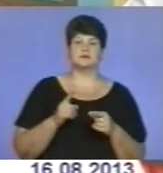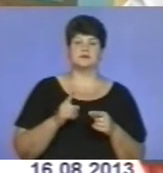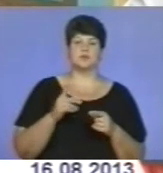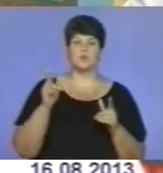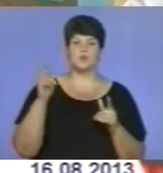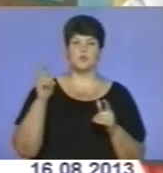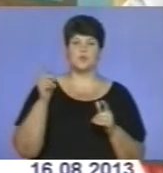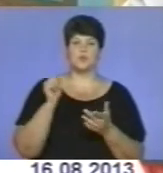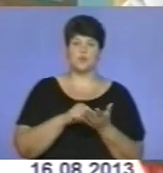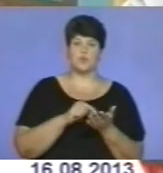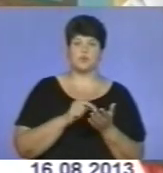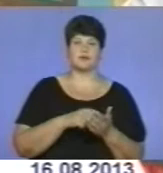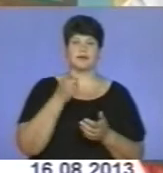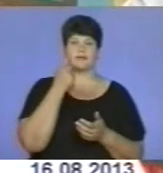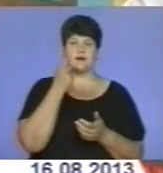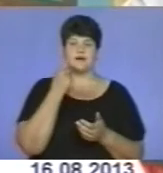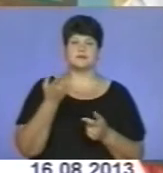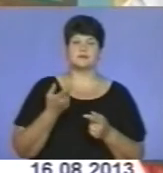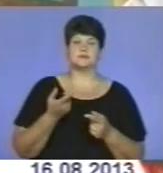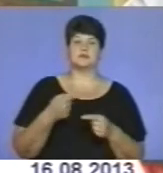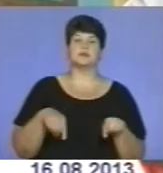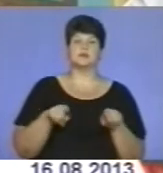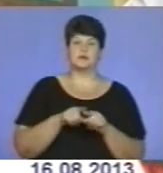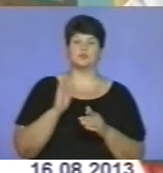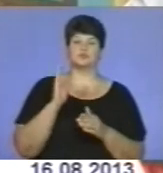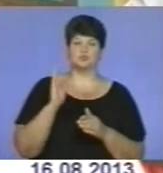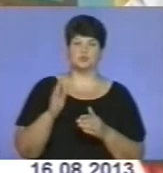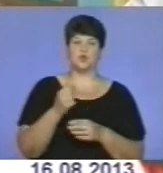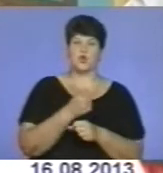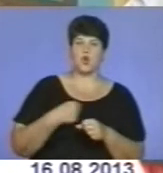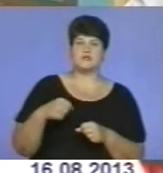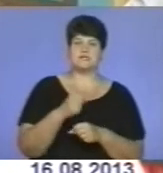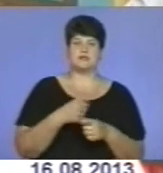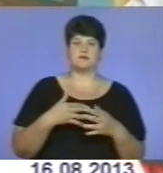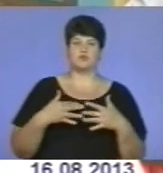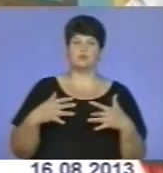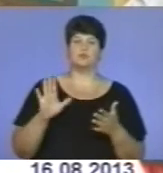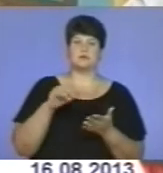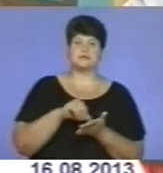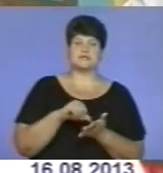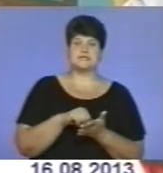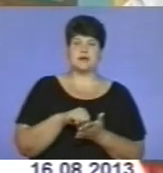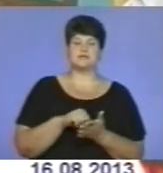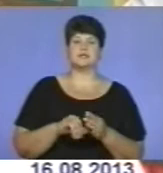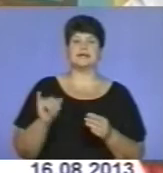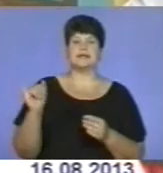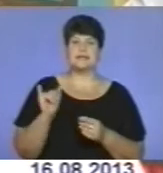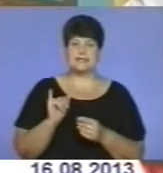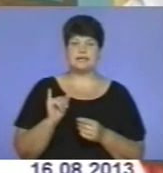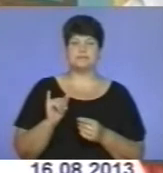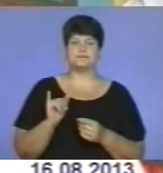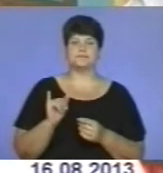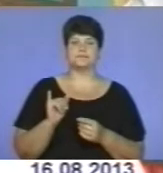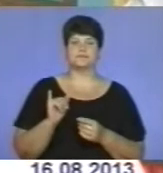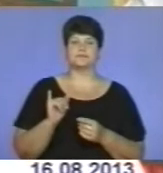кури, яйця, так само буде консерна продукція представлена. І, звичайно,